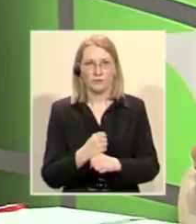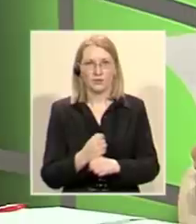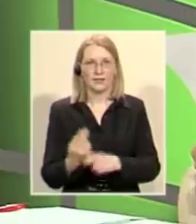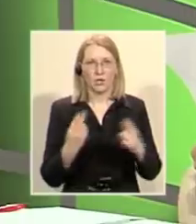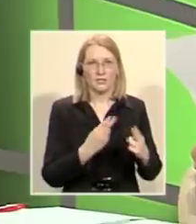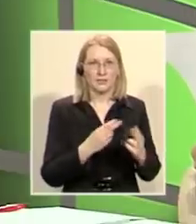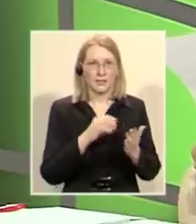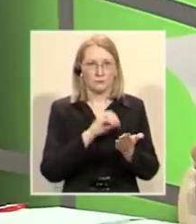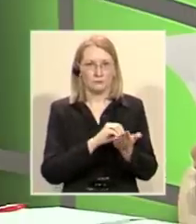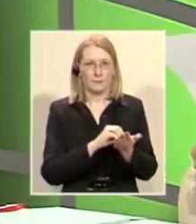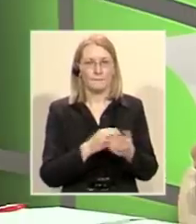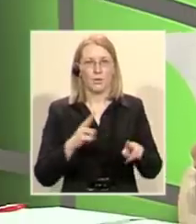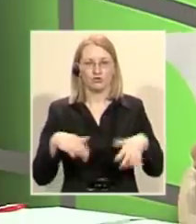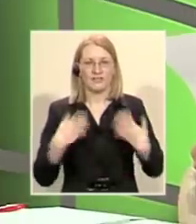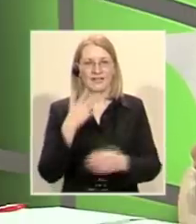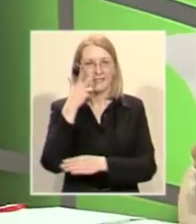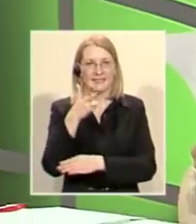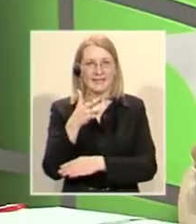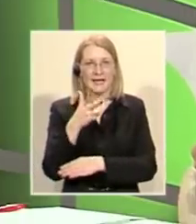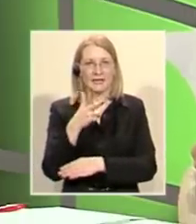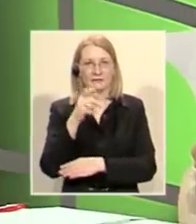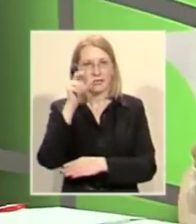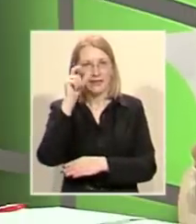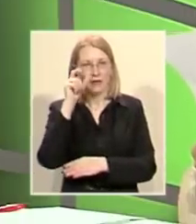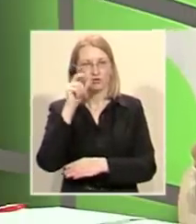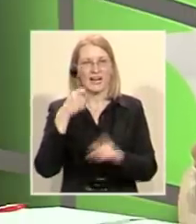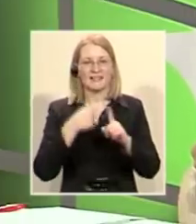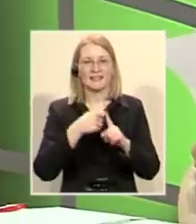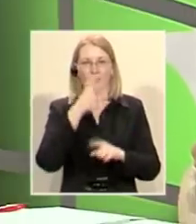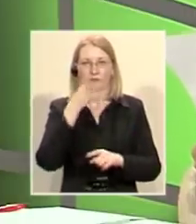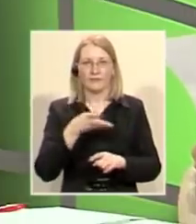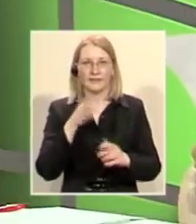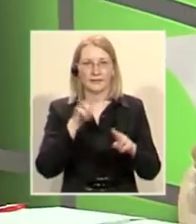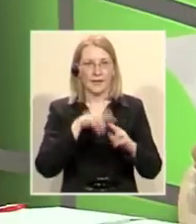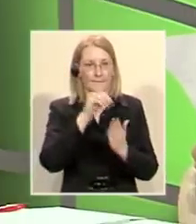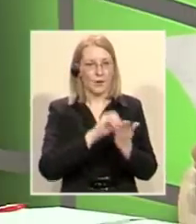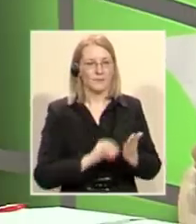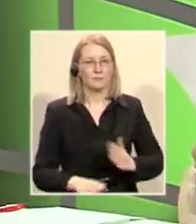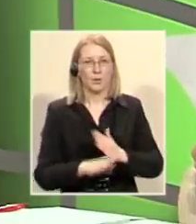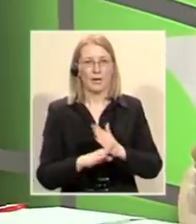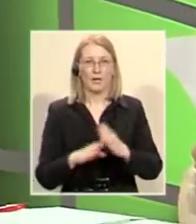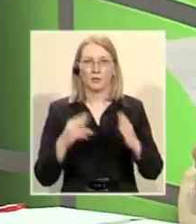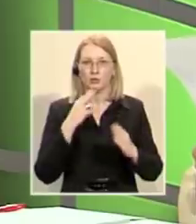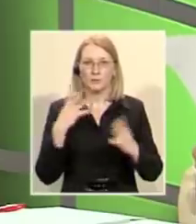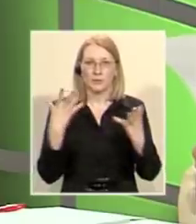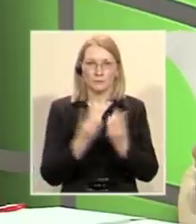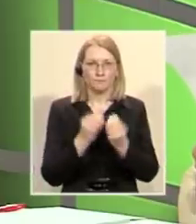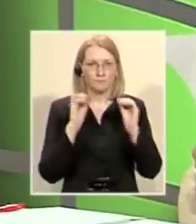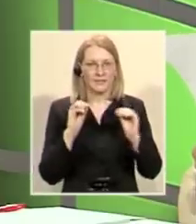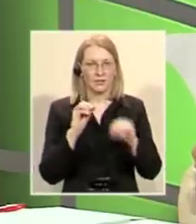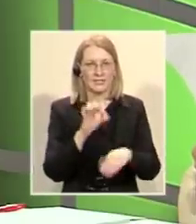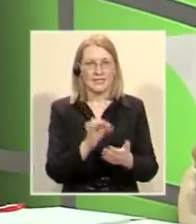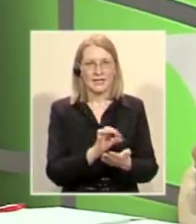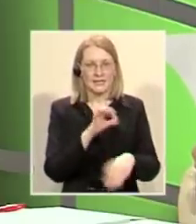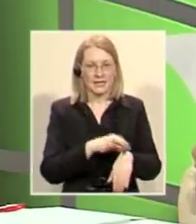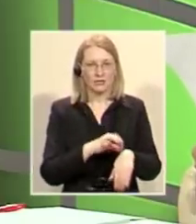podnijeti zahtjev HZZO-u za uvrštenje naočala s Canten filtrima na popis pomagala, čime će se uz edukaciju liječnika stvoriti preduvjet